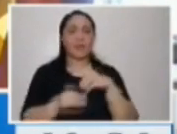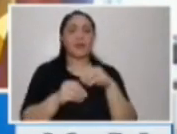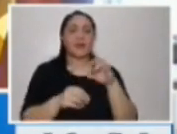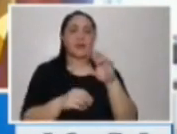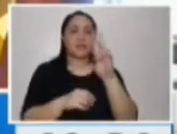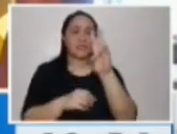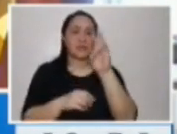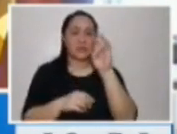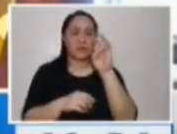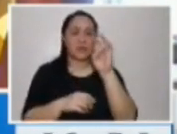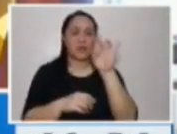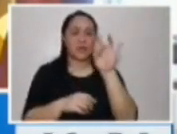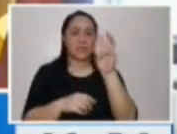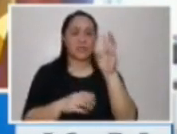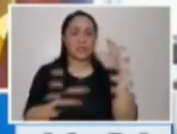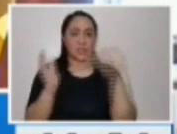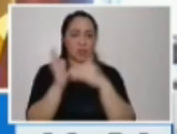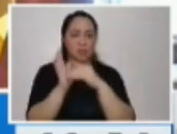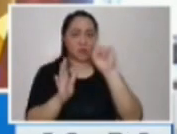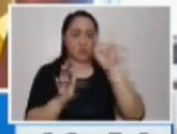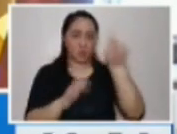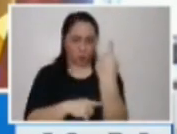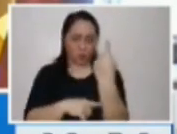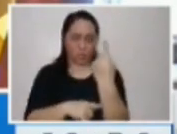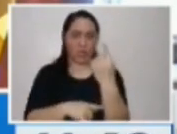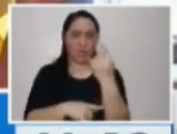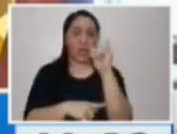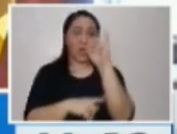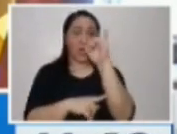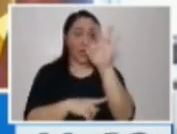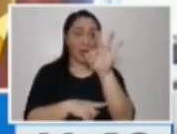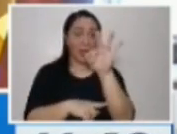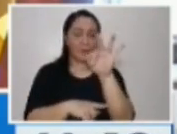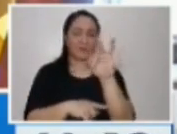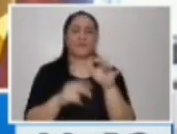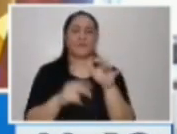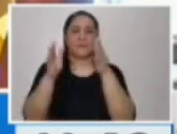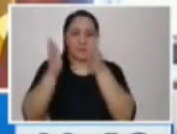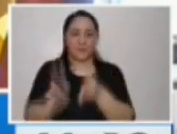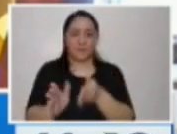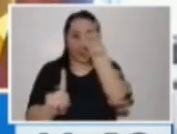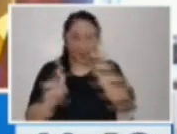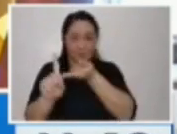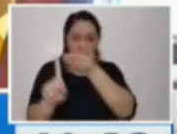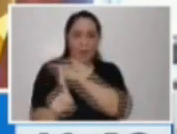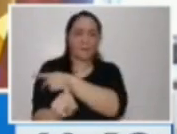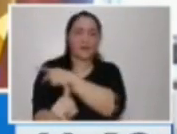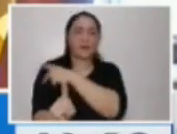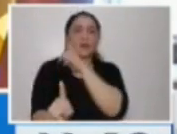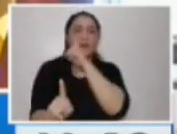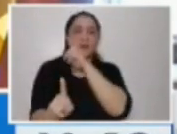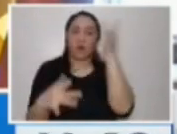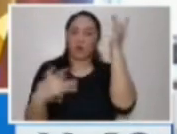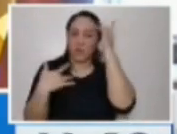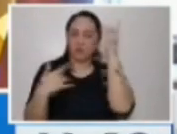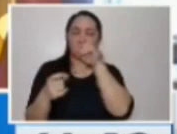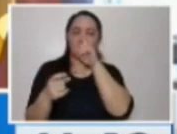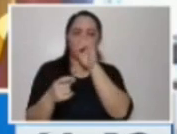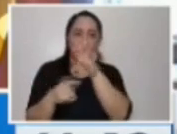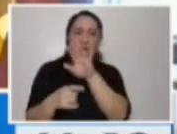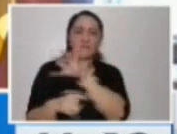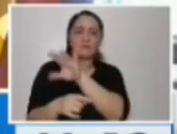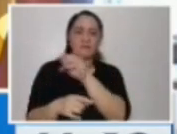of which 14 billion na yung na-advance natin sa mga accounts ng hospitals, lalo na yung mga hospital